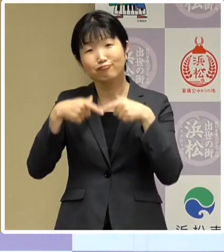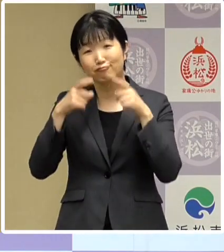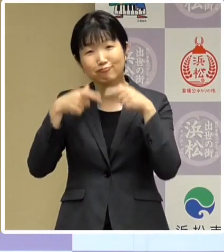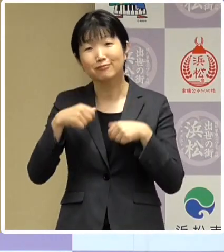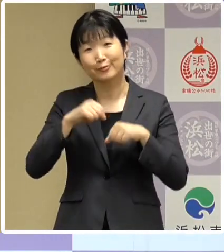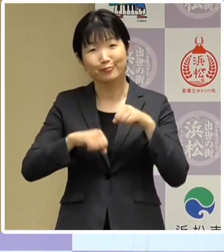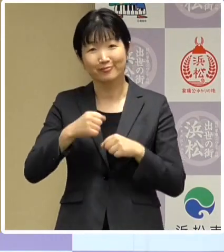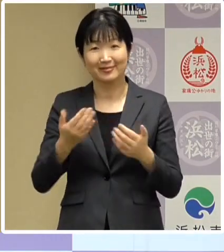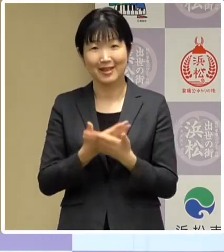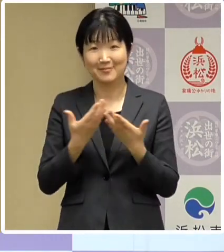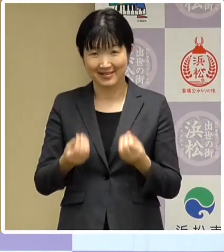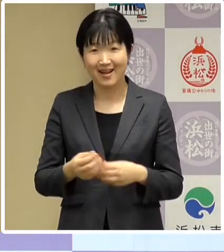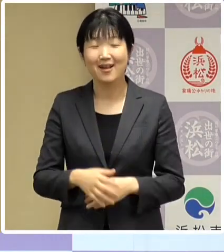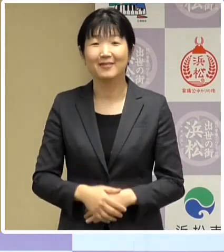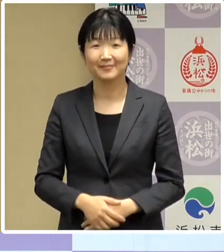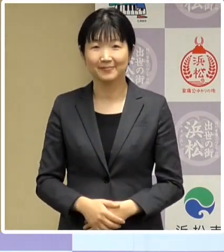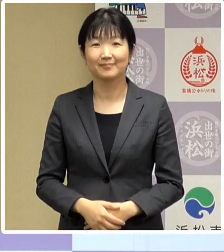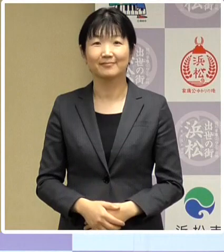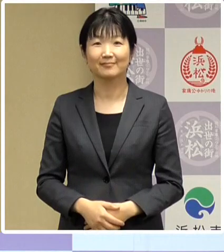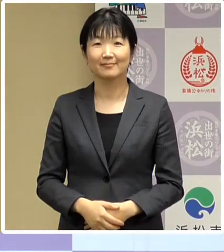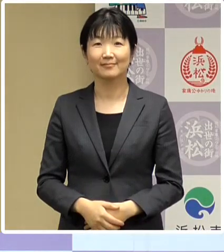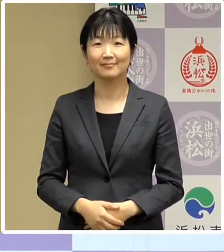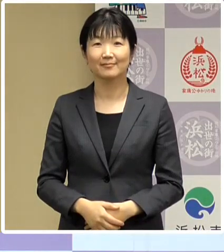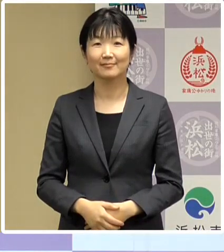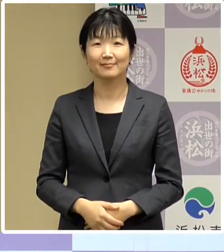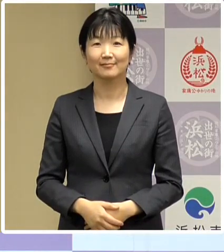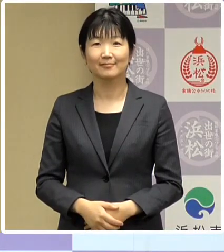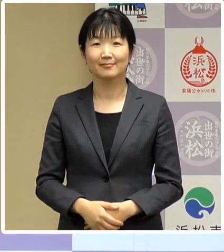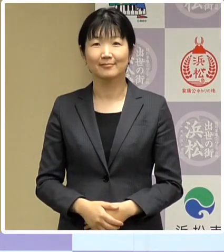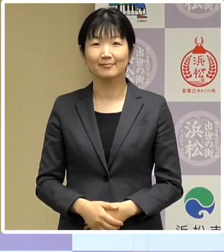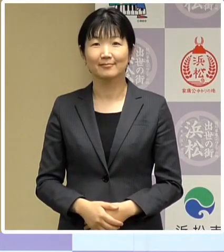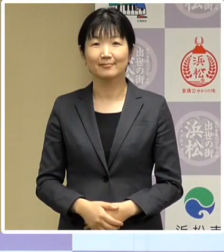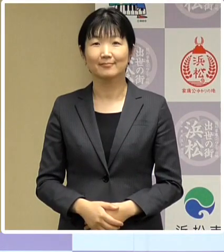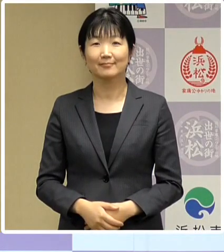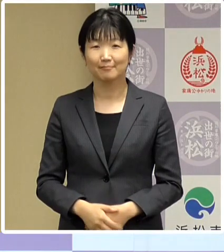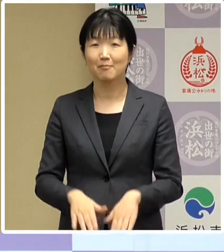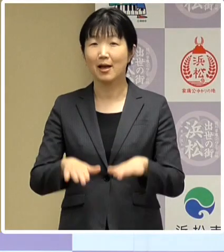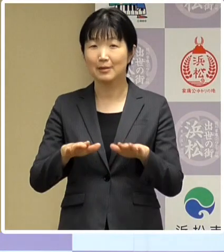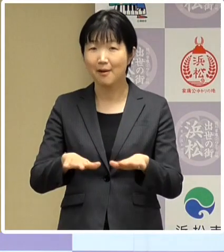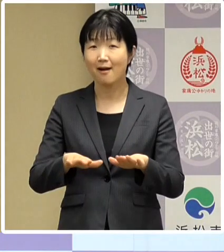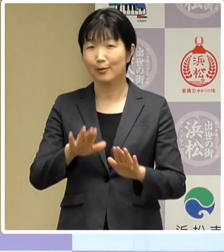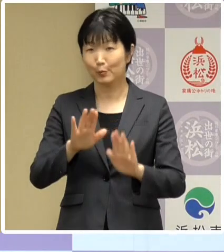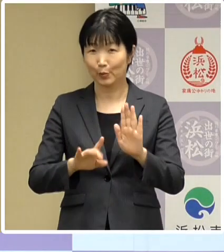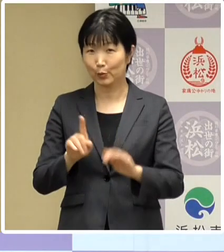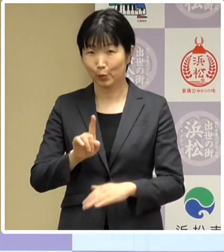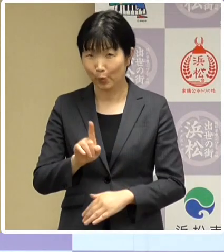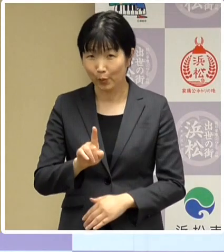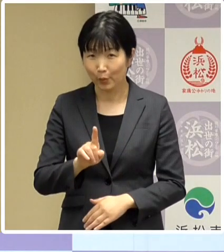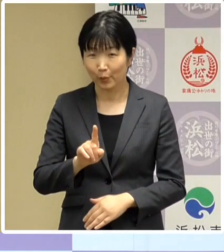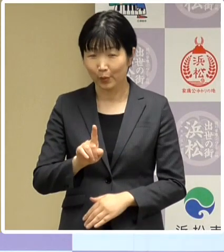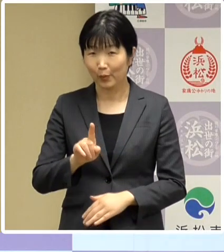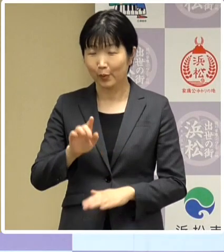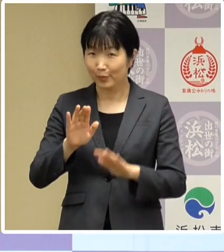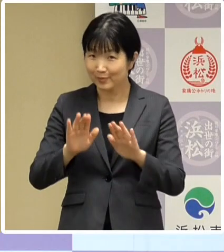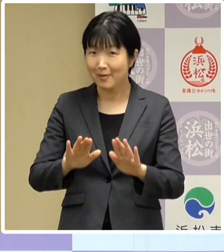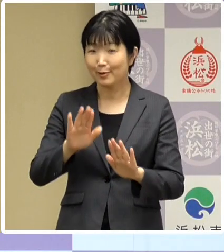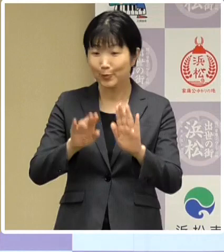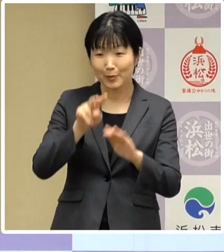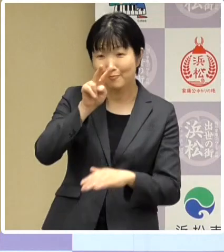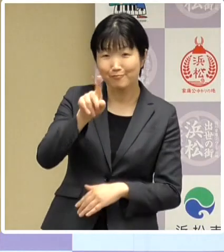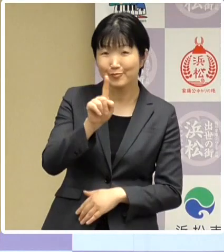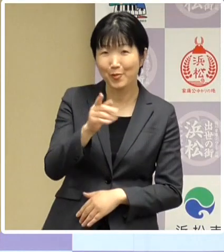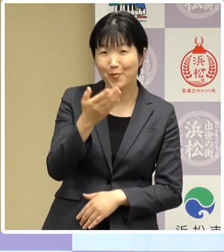なことになりましたけれども、はい、現状今どんなふうに見てらっしゃるのか、